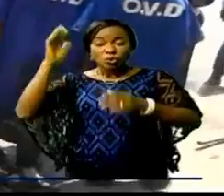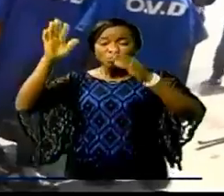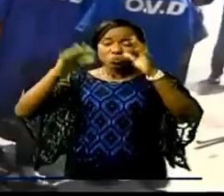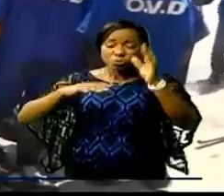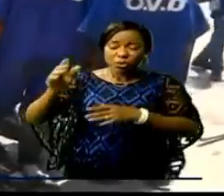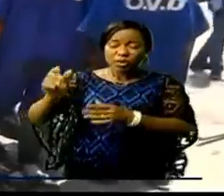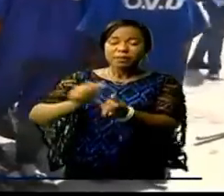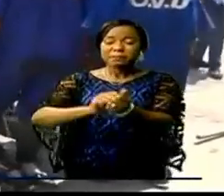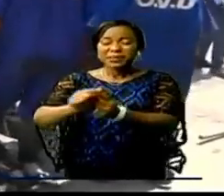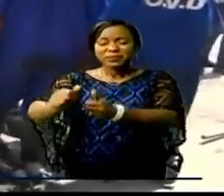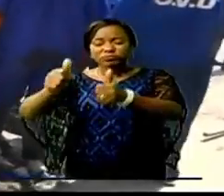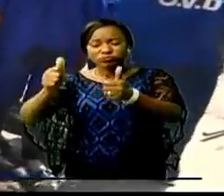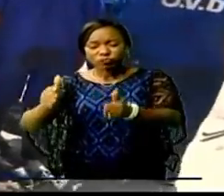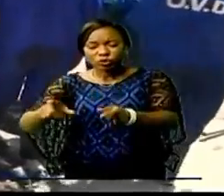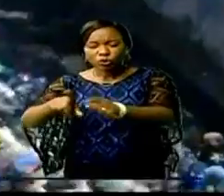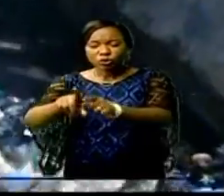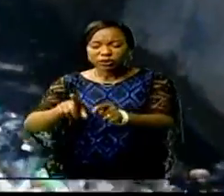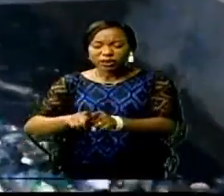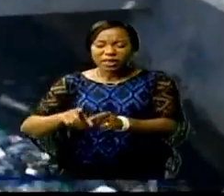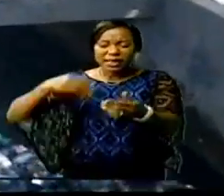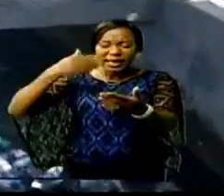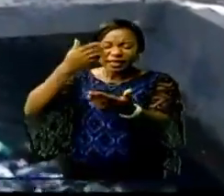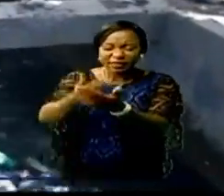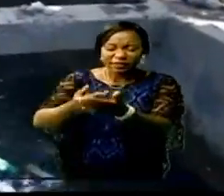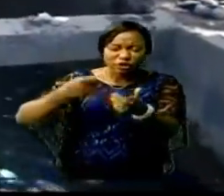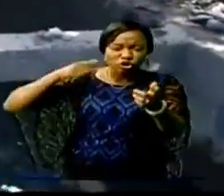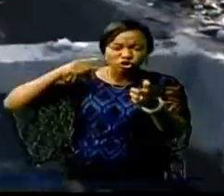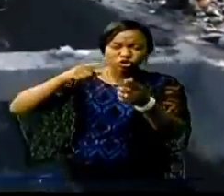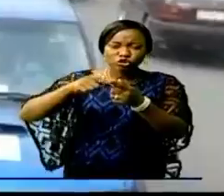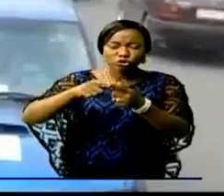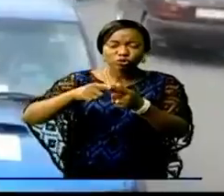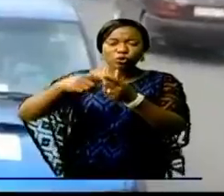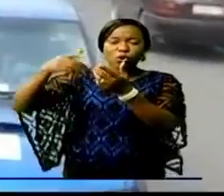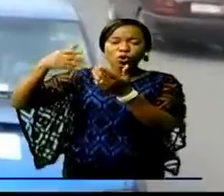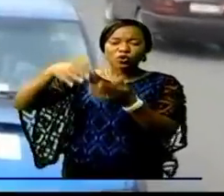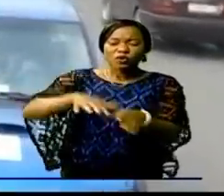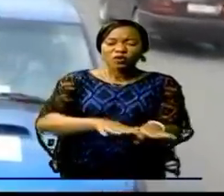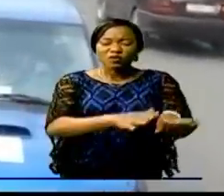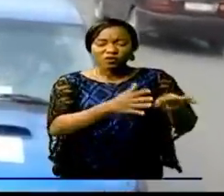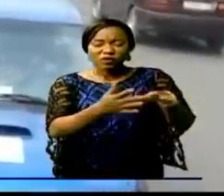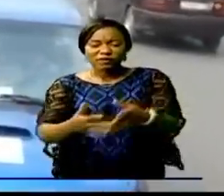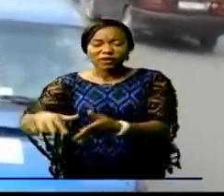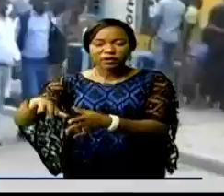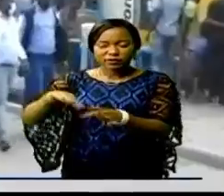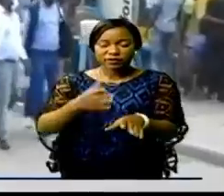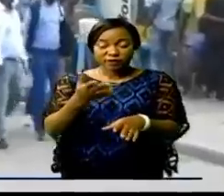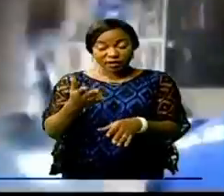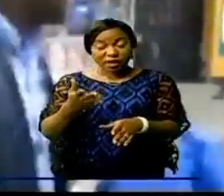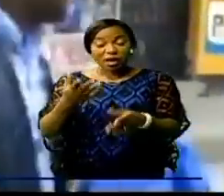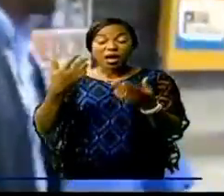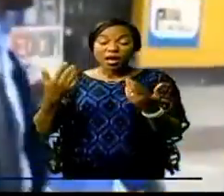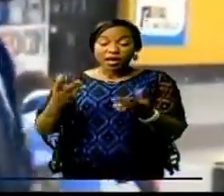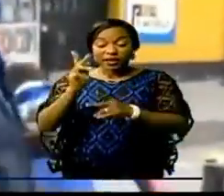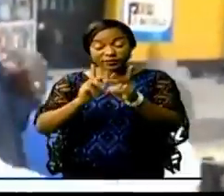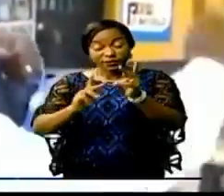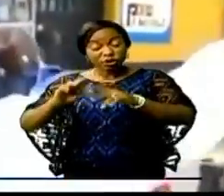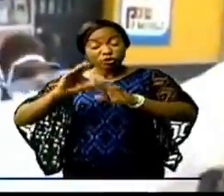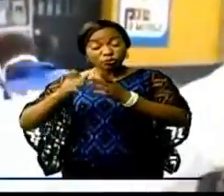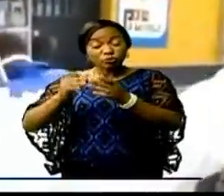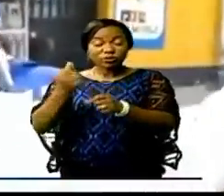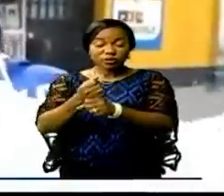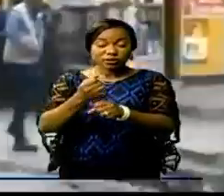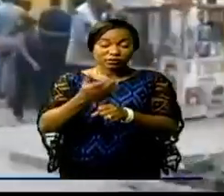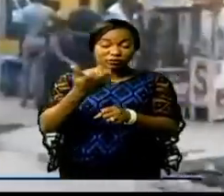vers le fleuve et épargner la population des inondations. La visite de ces différents chantiers s'est clôturée au croisement